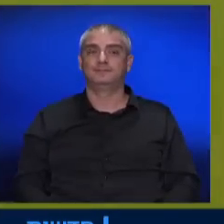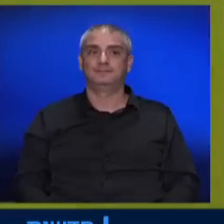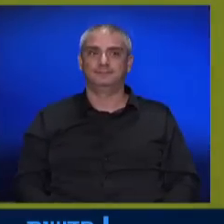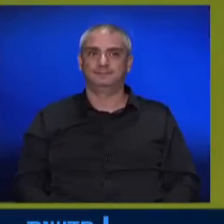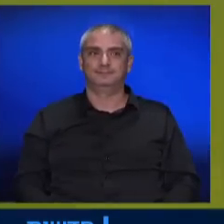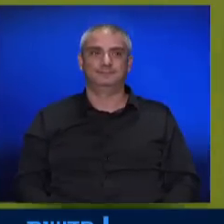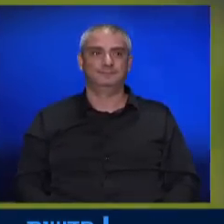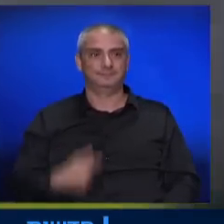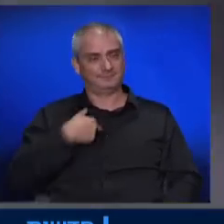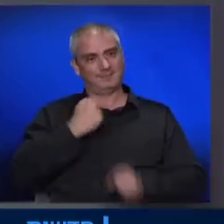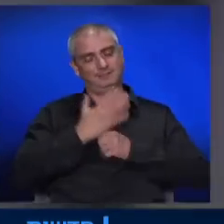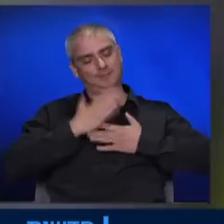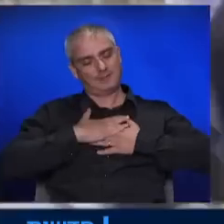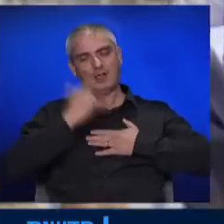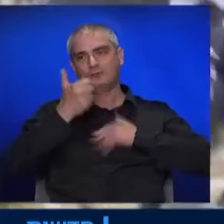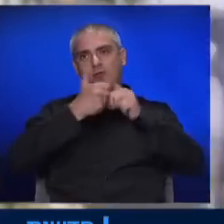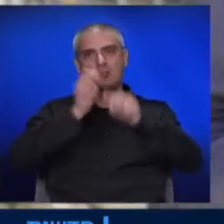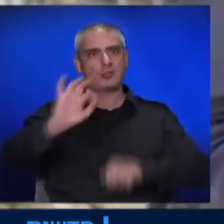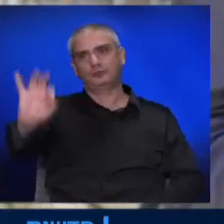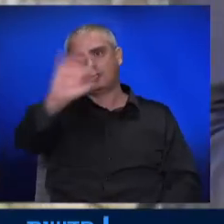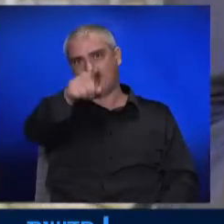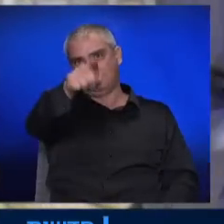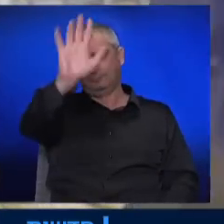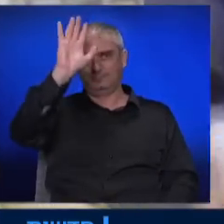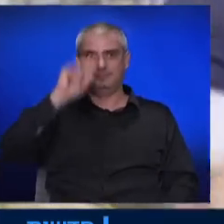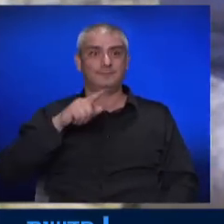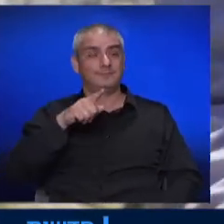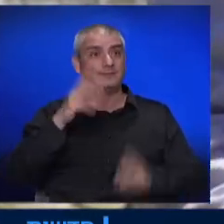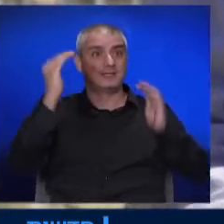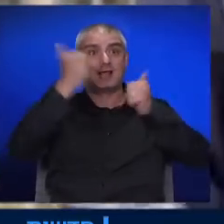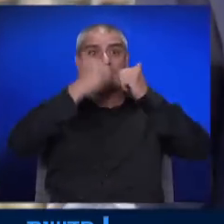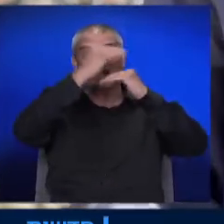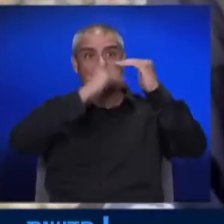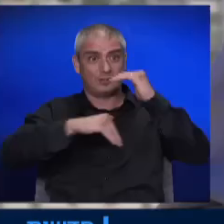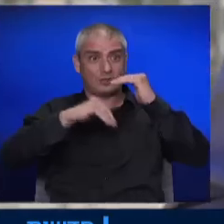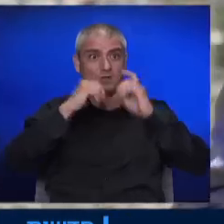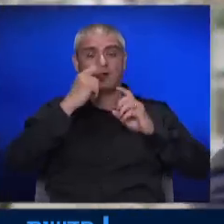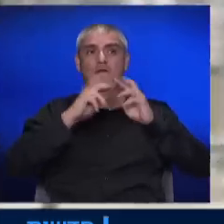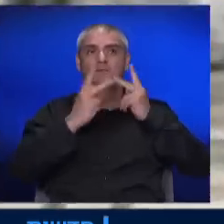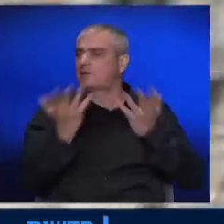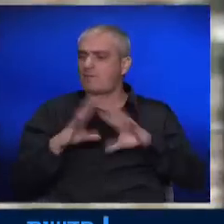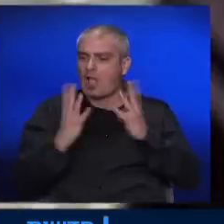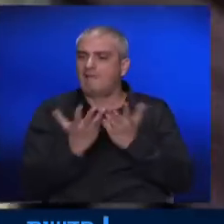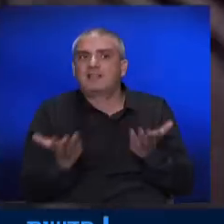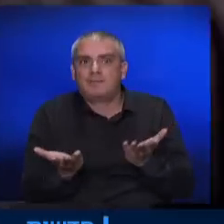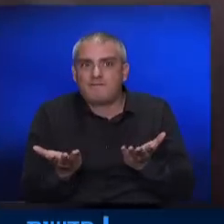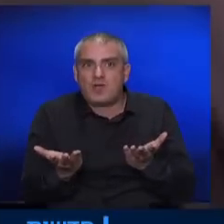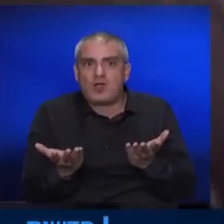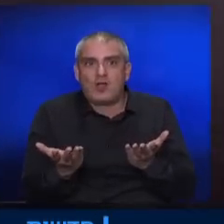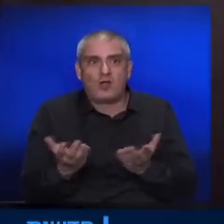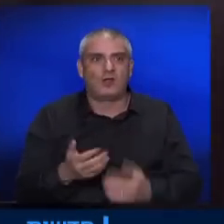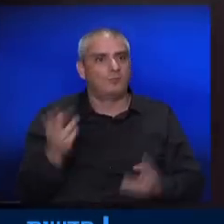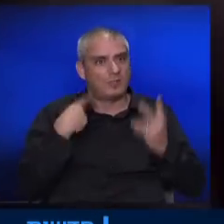אלא עלי ימלתו, תסעה לכונתו. וירדו ליגה. ו? הקבוצה ירדה ליגה. איפה הבטיחים? בוא נחפש את הבטיחים.